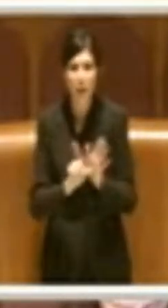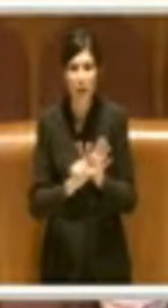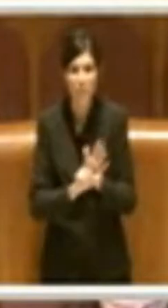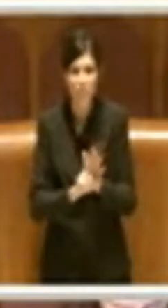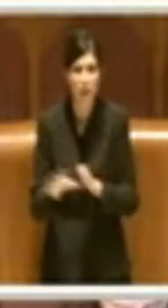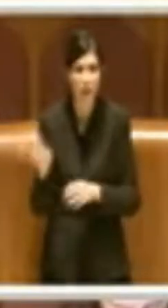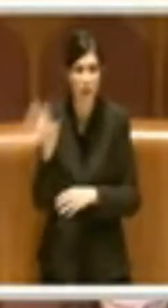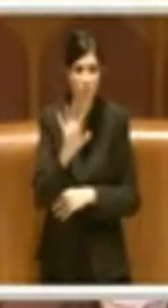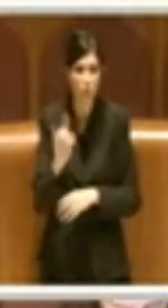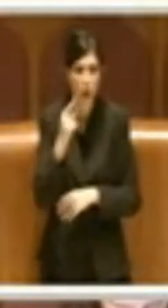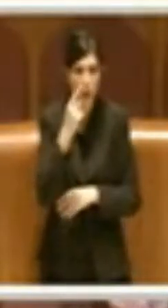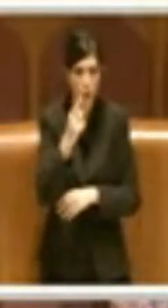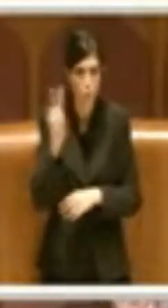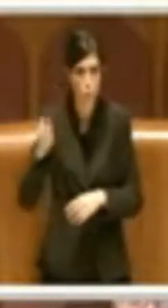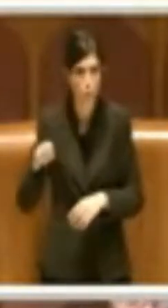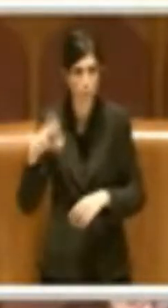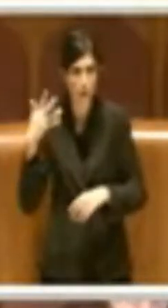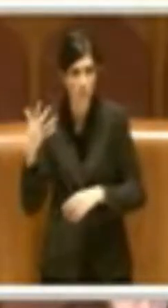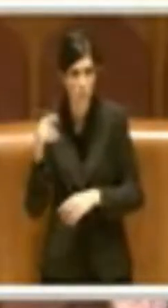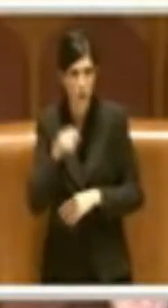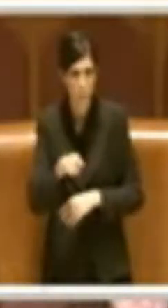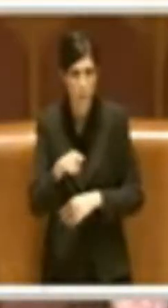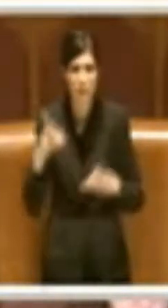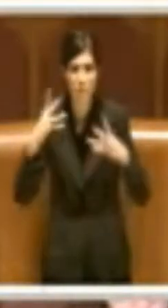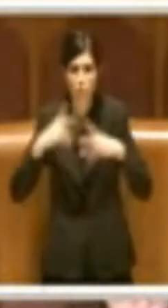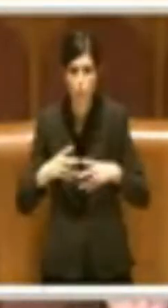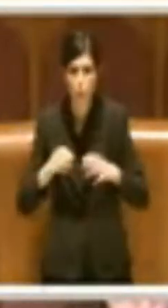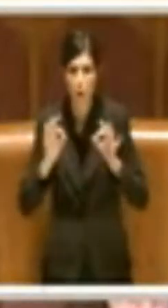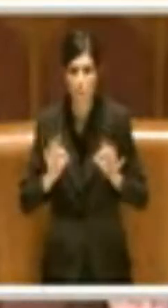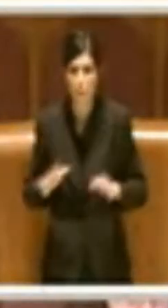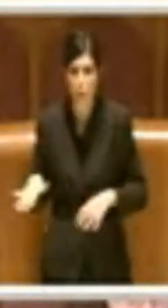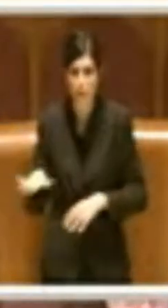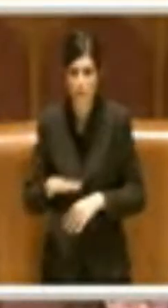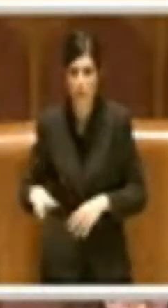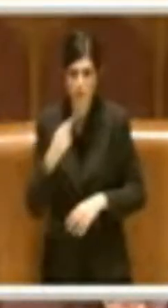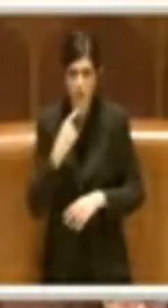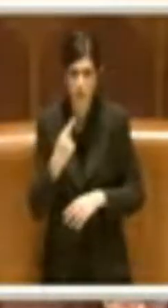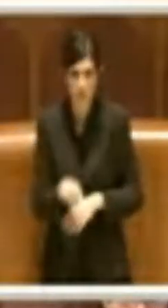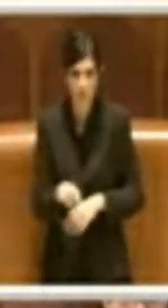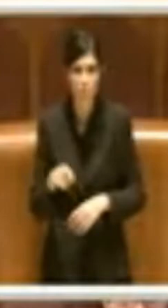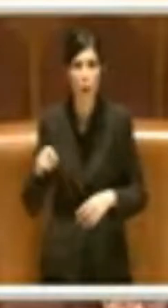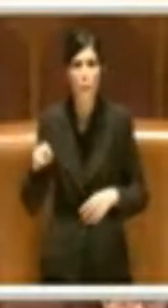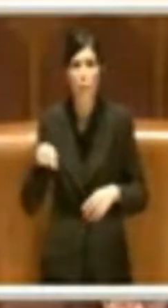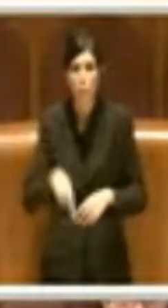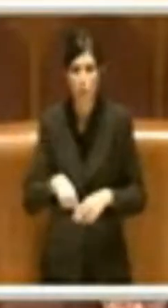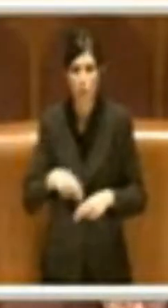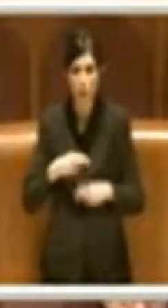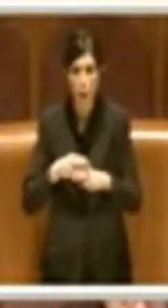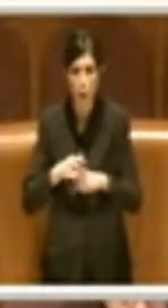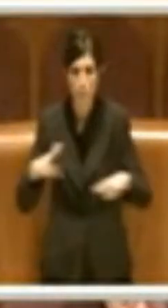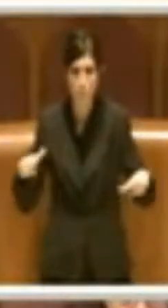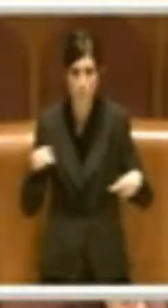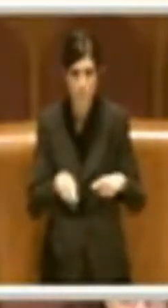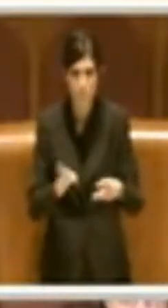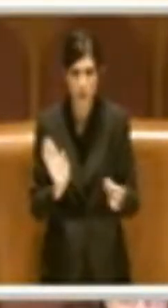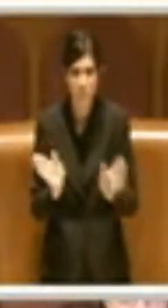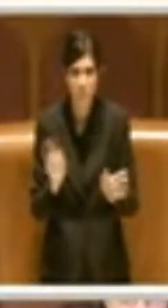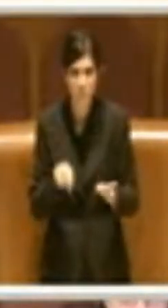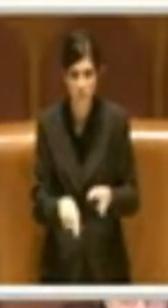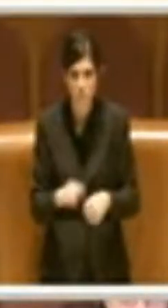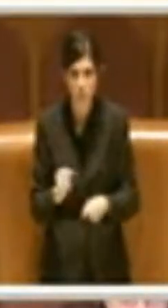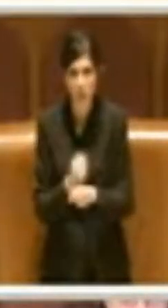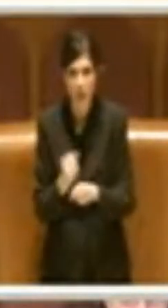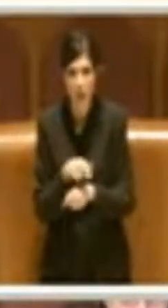che disciplinando il funzionamento della polizia locale ci dice che il corpo in servizio, nello specifico a Roma, dovrebbe essere rapportato nel